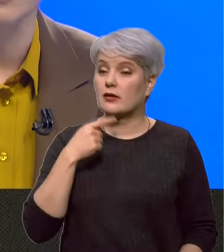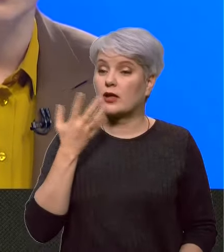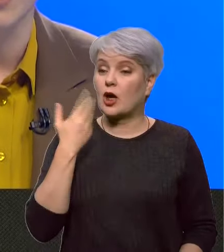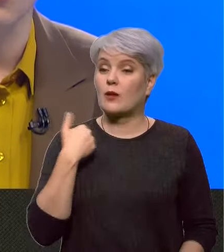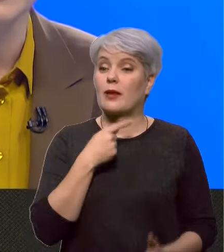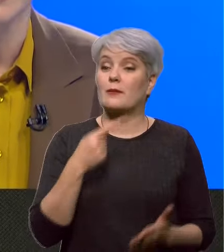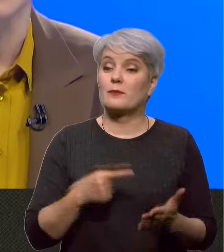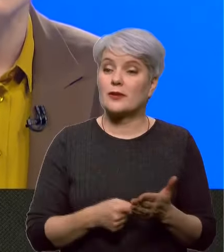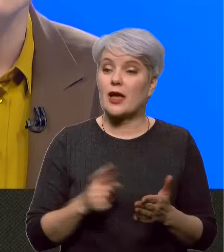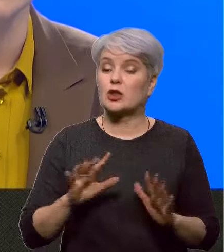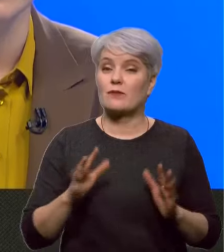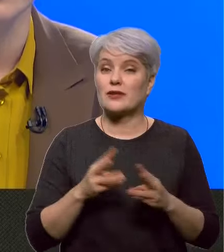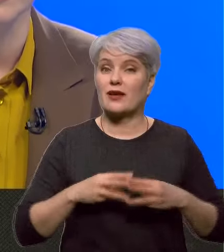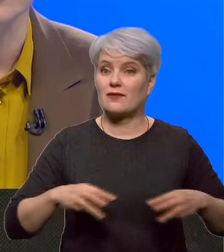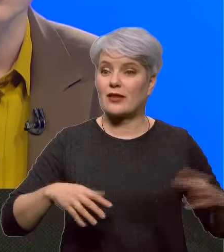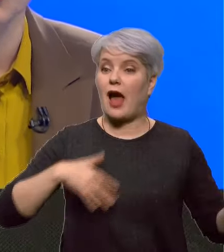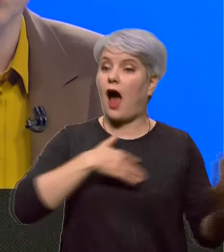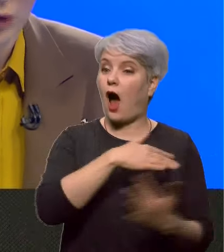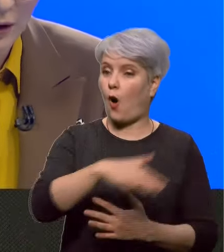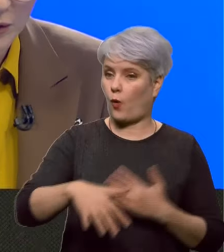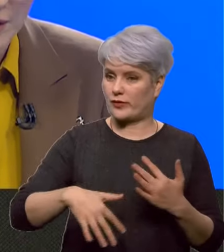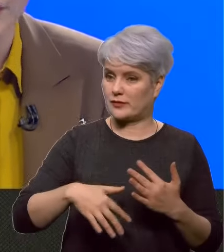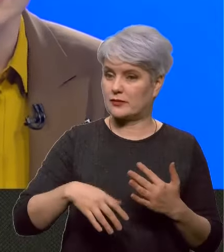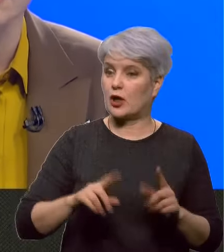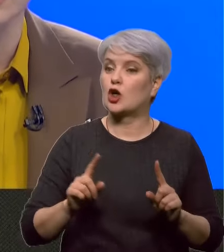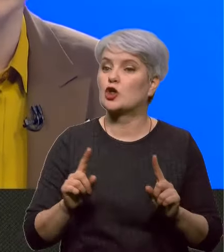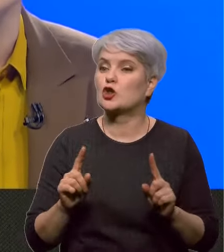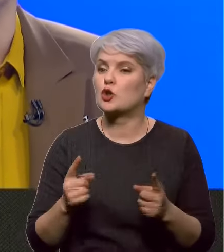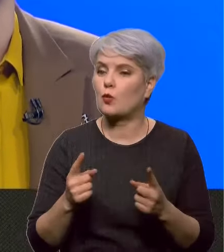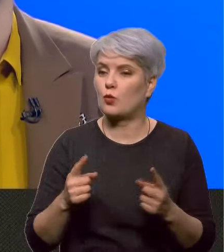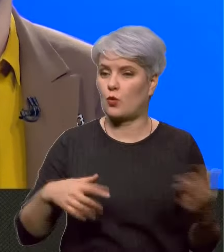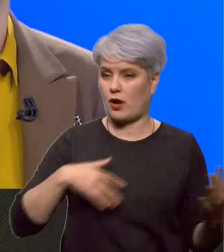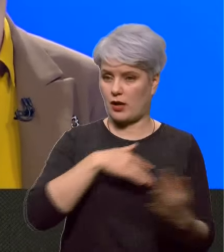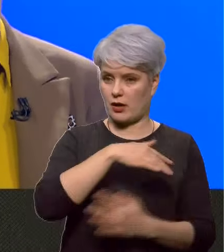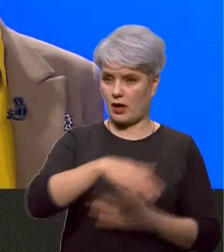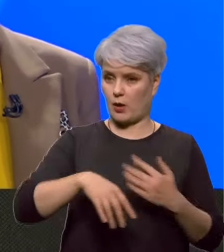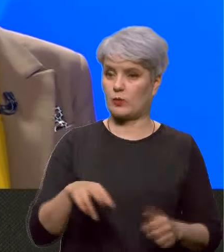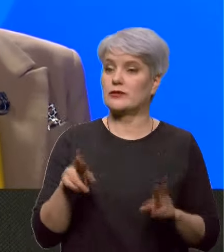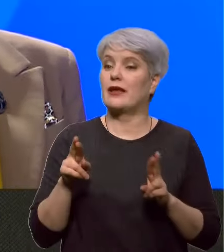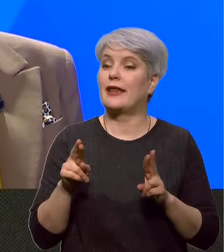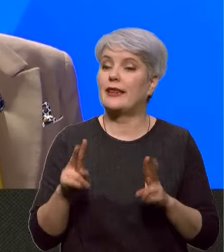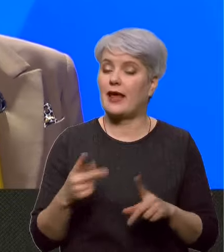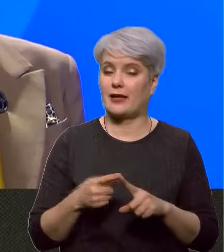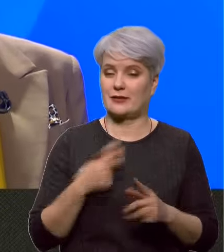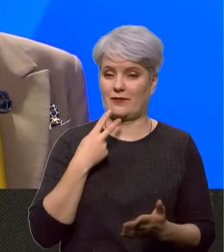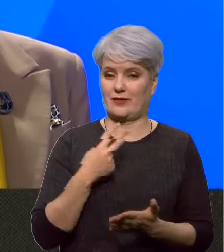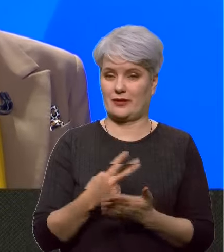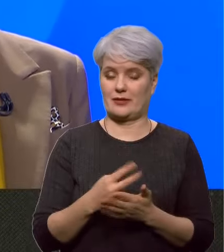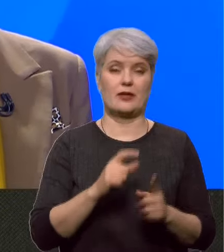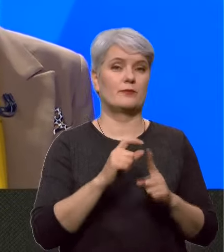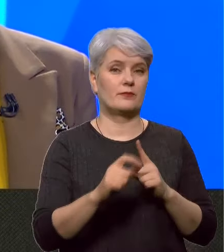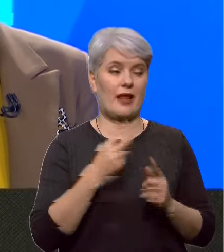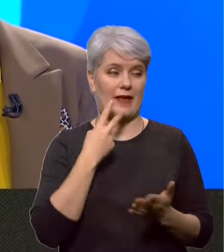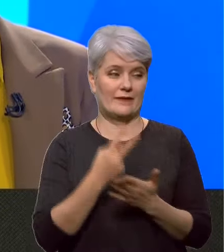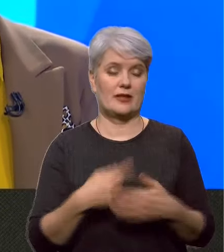Раді, ви сказали хаос. А як це виглядає? Чому хаос? Який вигляд це має? Ну, вигляд має такий. Ну,